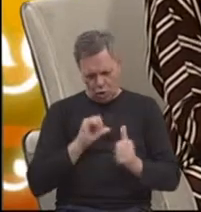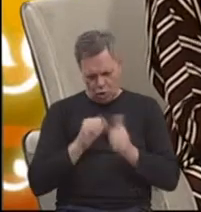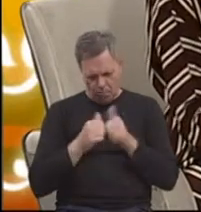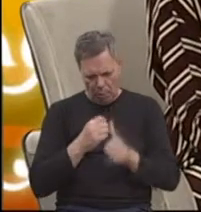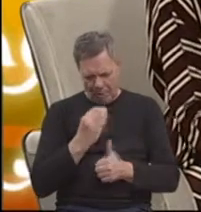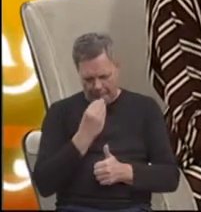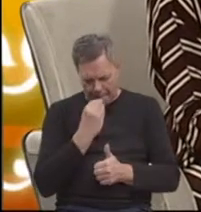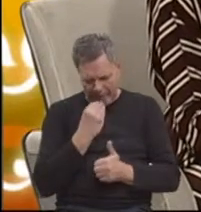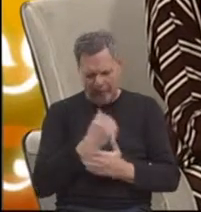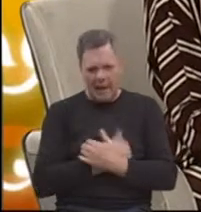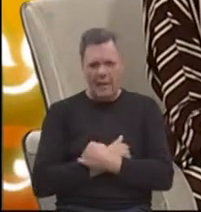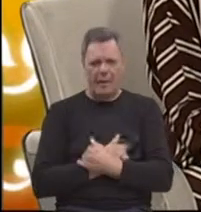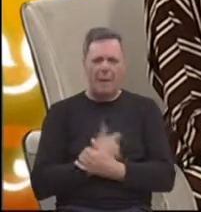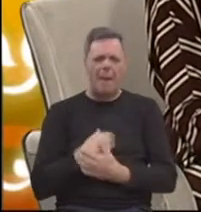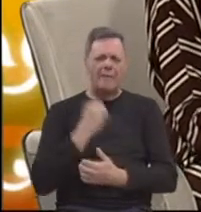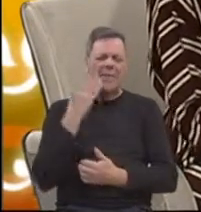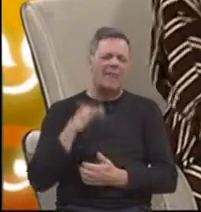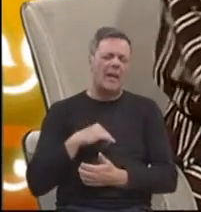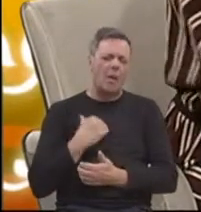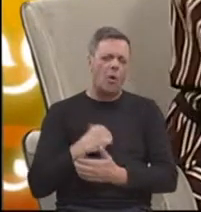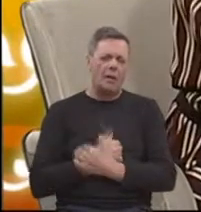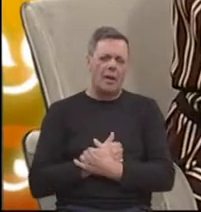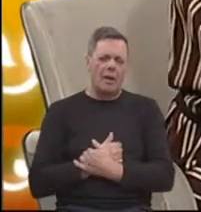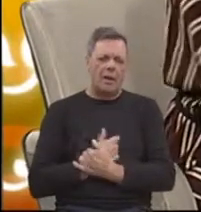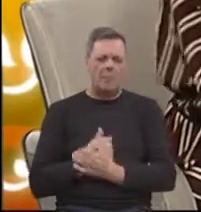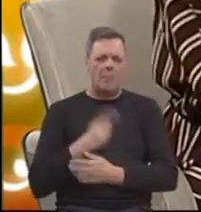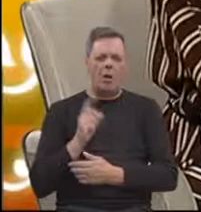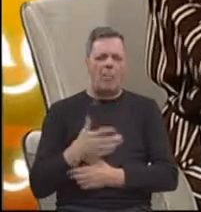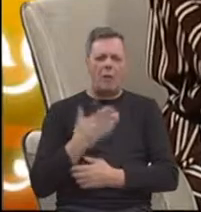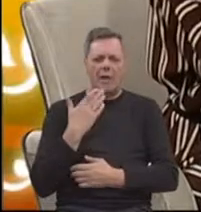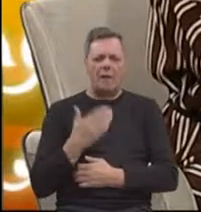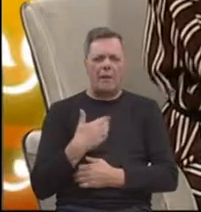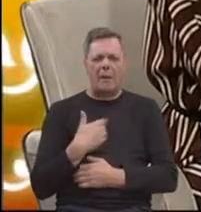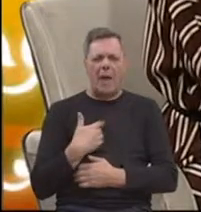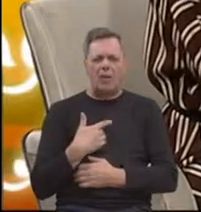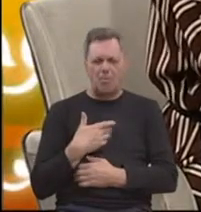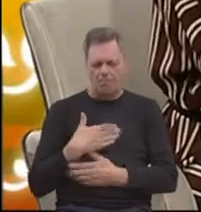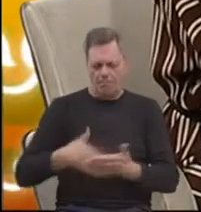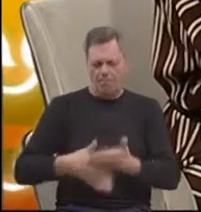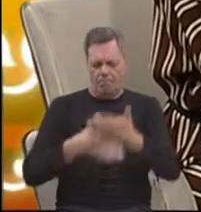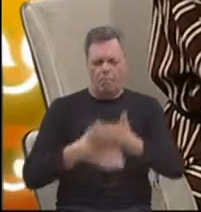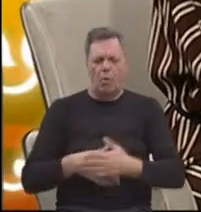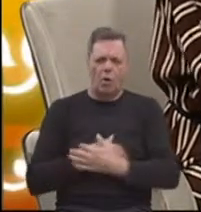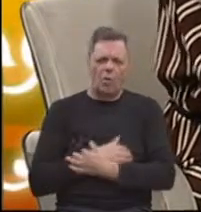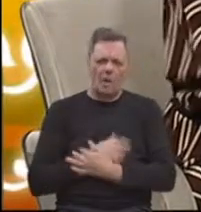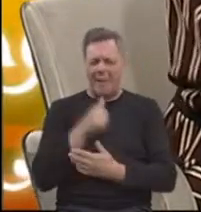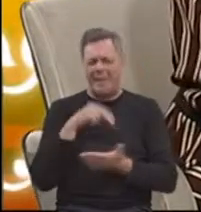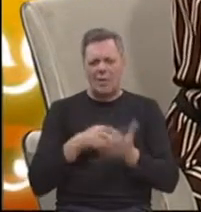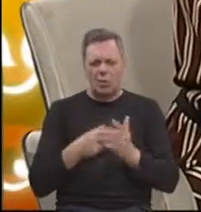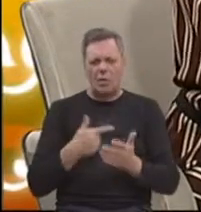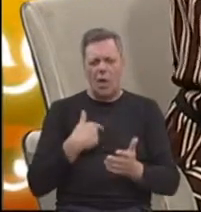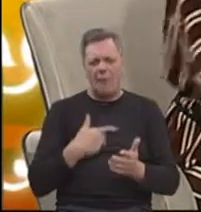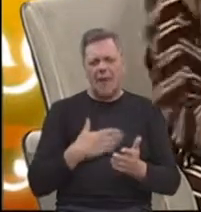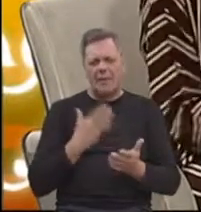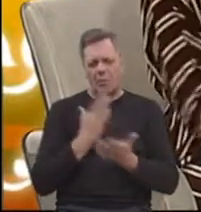imamo i novog partnera. Evo, znači, nama se svake godine naravno moramo zahvaliti svim našim pokroviteljima, odnosno institucijama koje nas